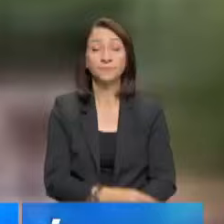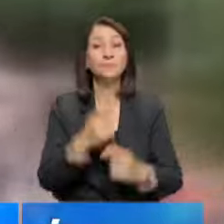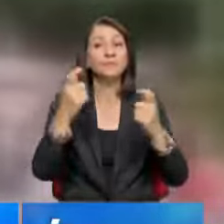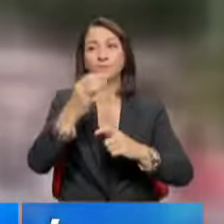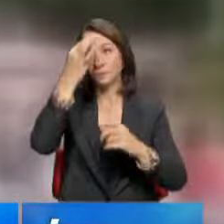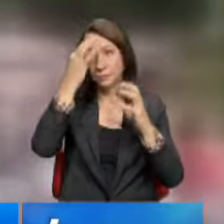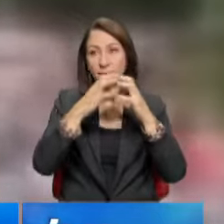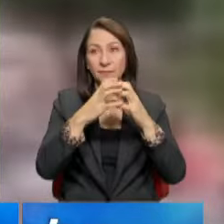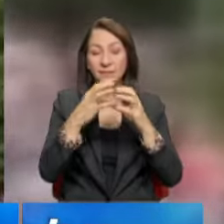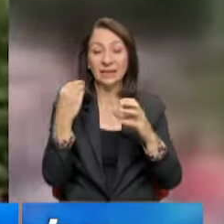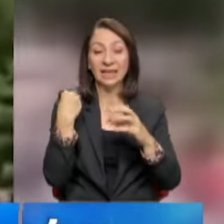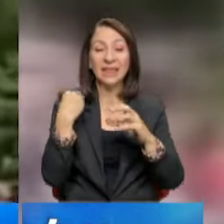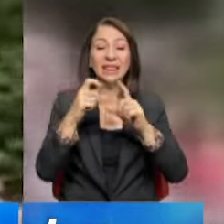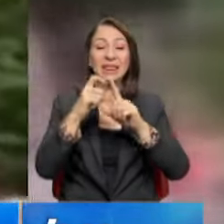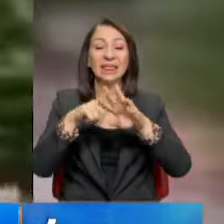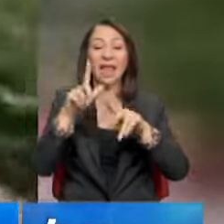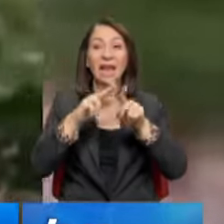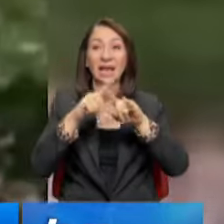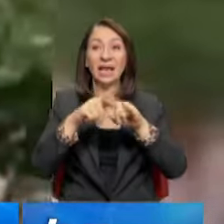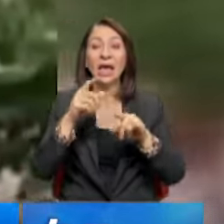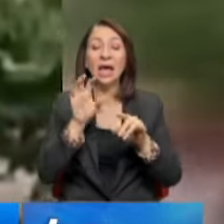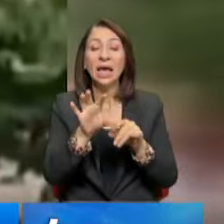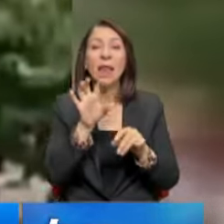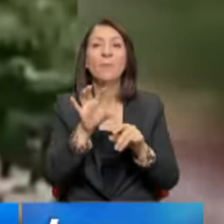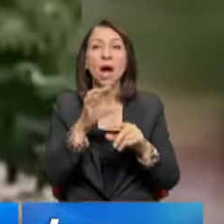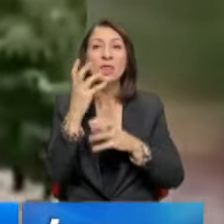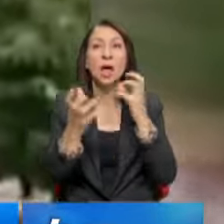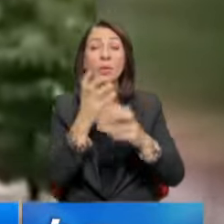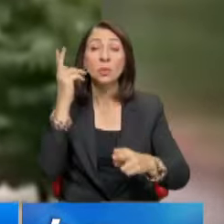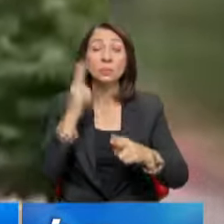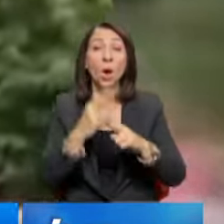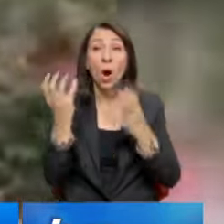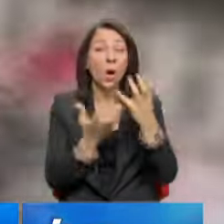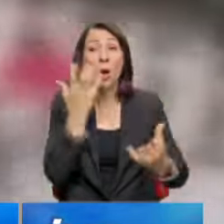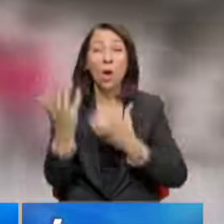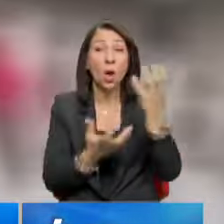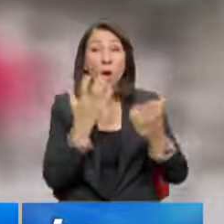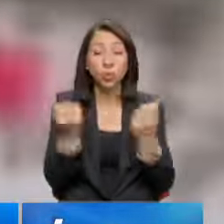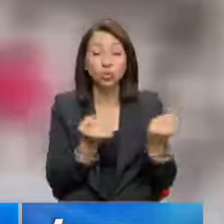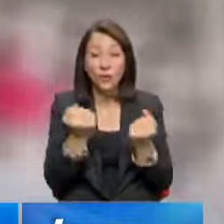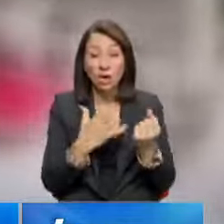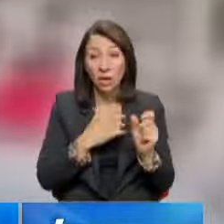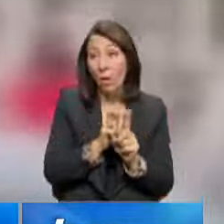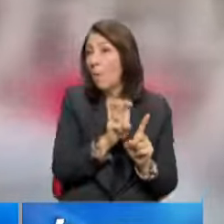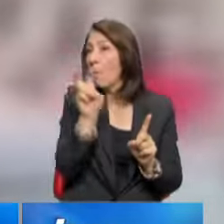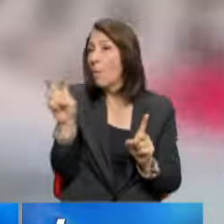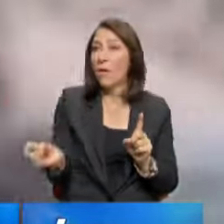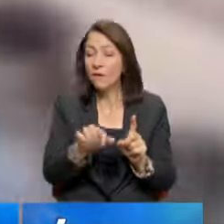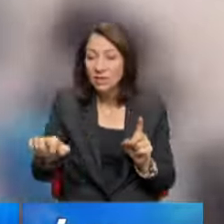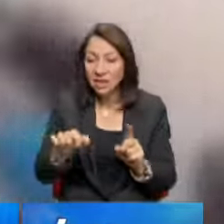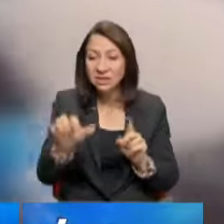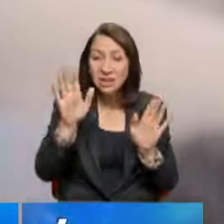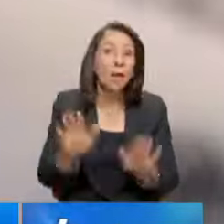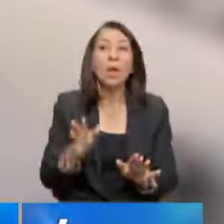Olay Hindistan Yeni Delhi'de yaşandı. Aracın klimasında yangın çıkınca alevler hızla aracı sardı. Sürücü kendini dışarı attı. Viteste kalan